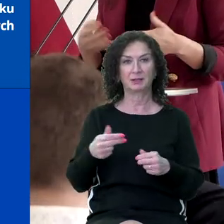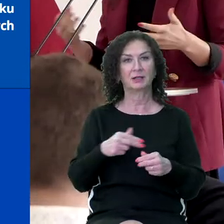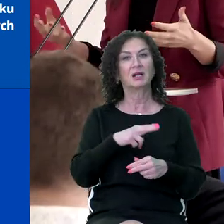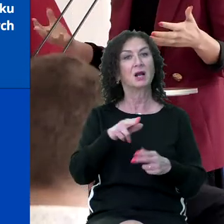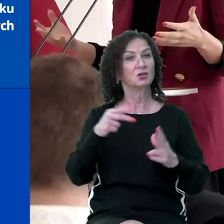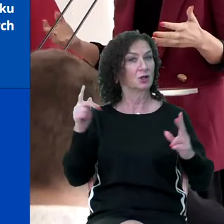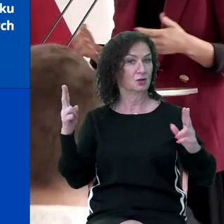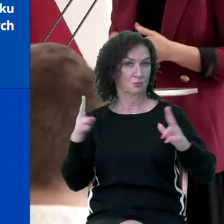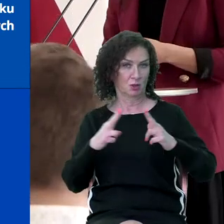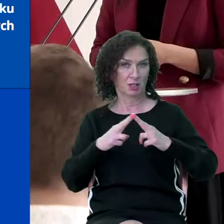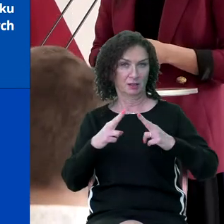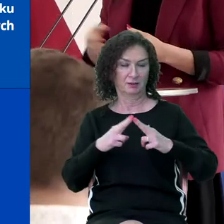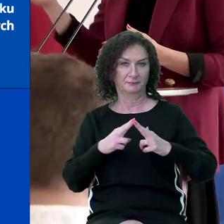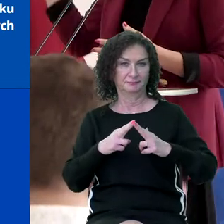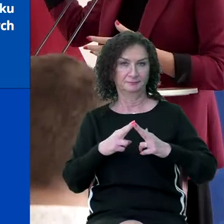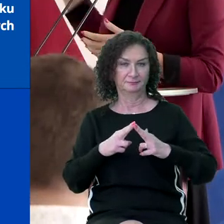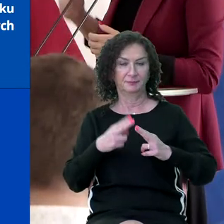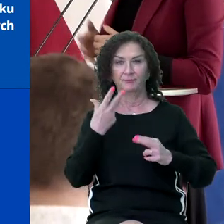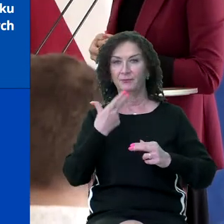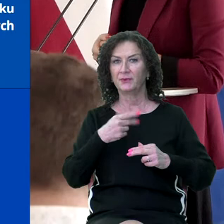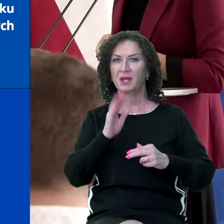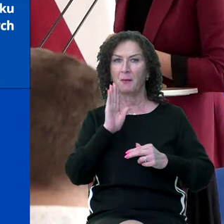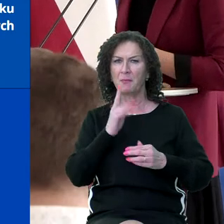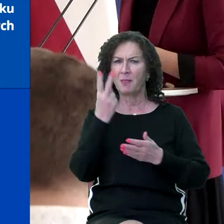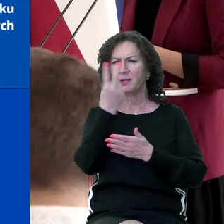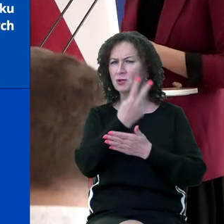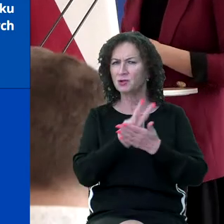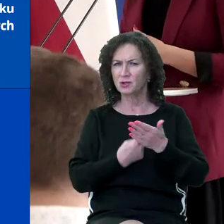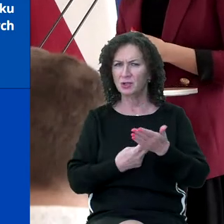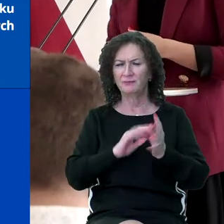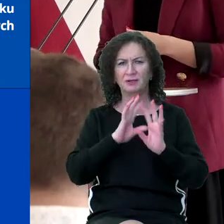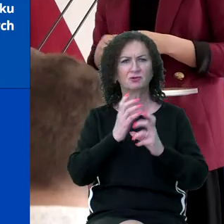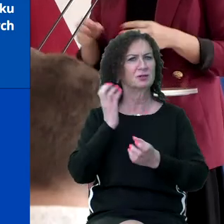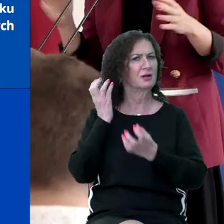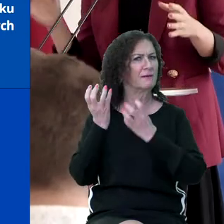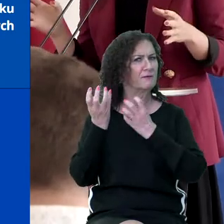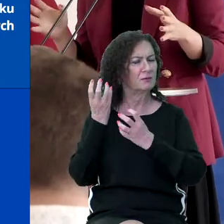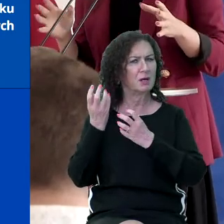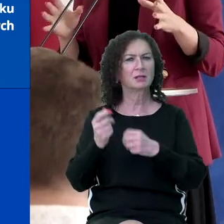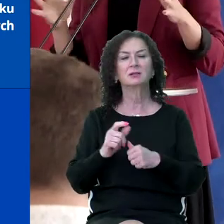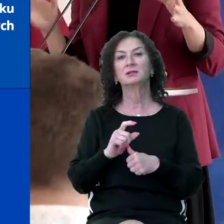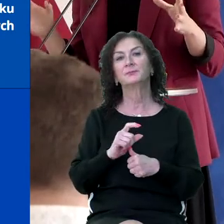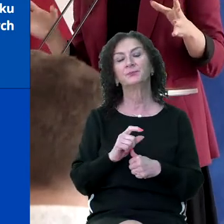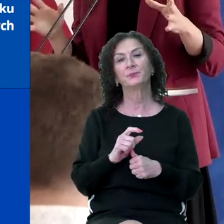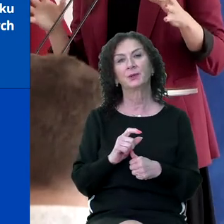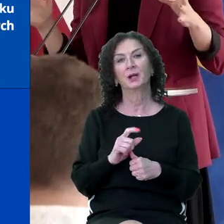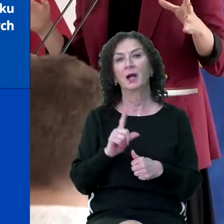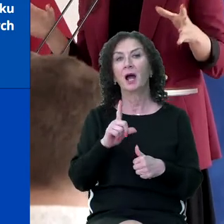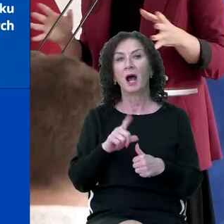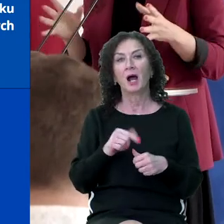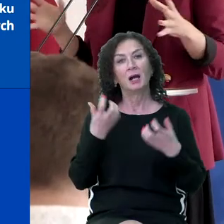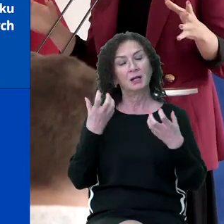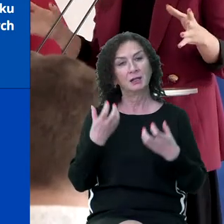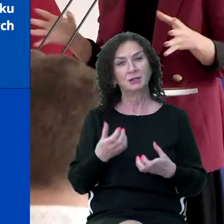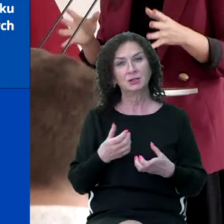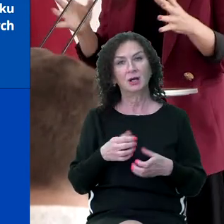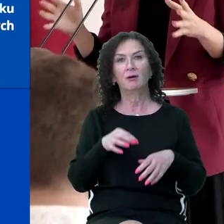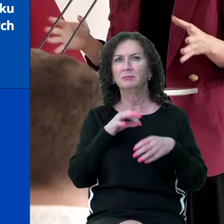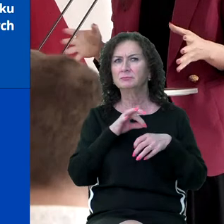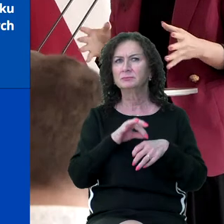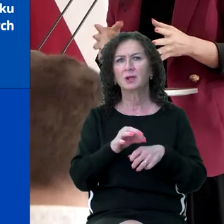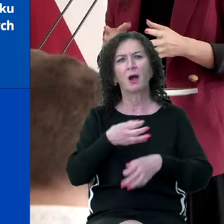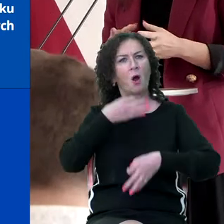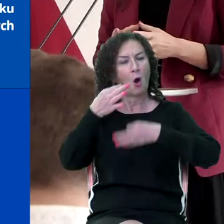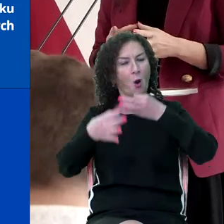spotkania. Nie będę szczytywać tych wszystkich informacji, natomiast chciałam Państwu tak wprowadzić w to, co przed nami. Powiedziałam